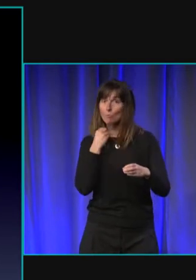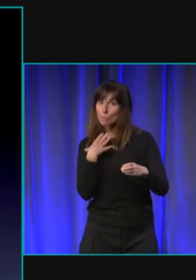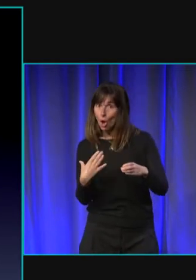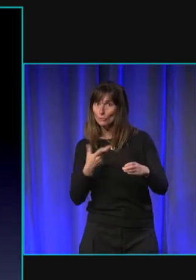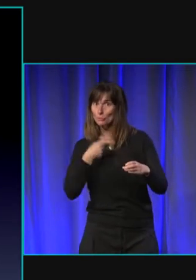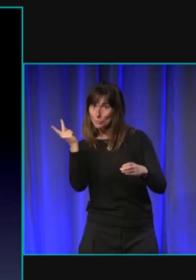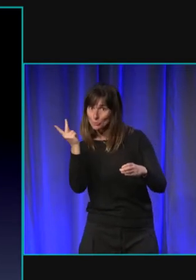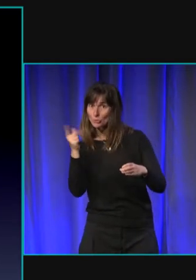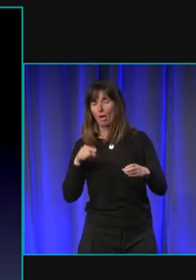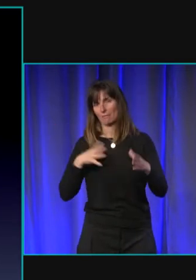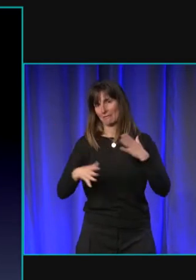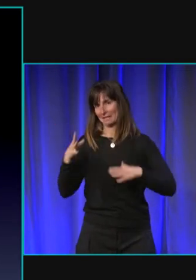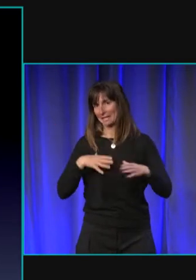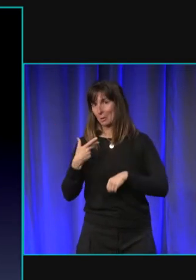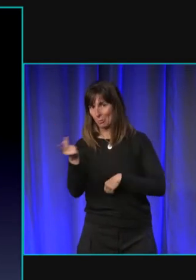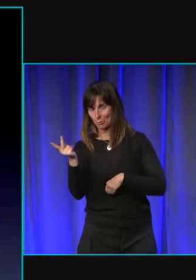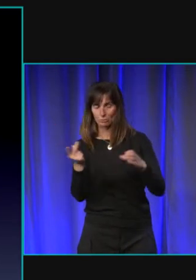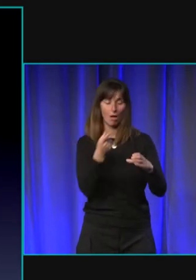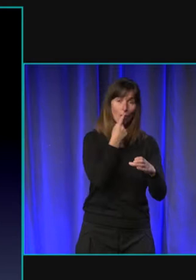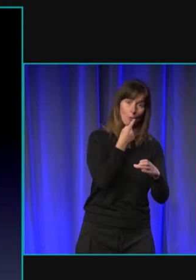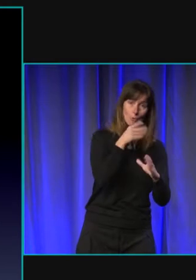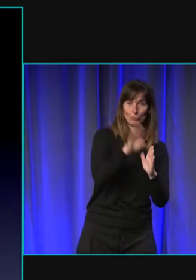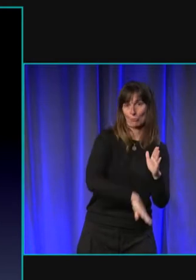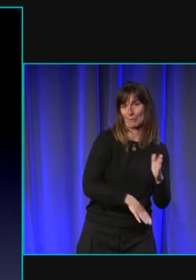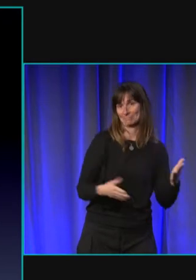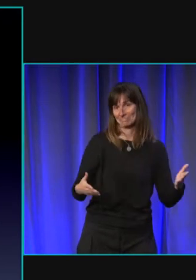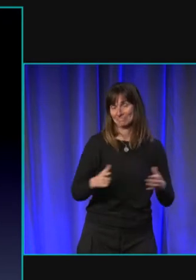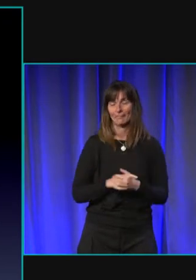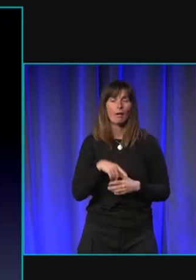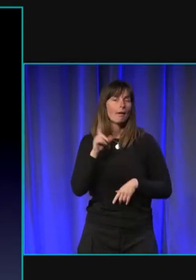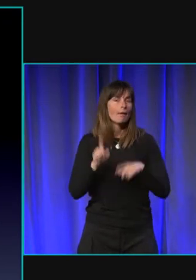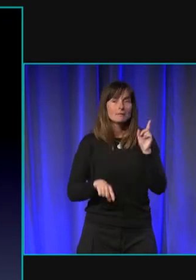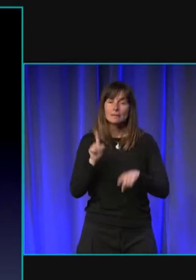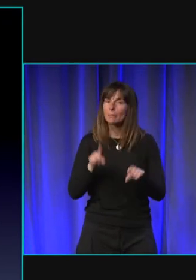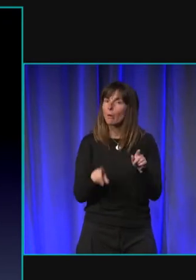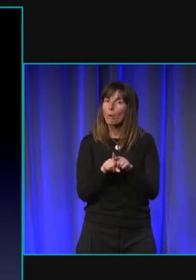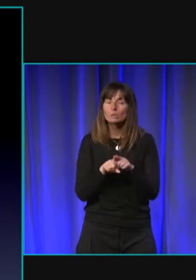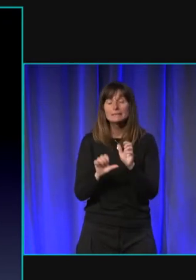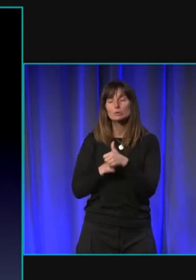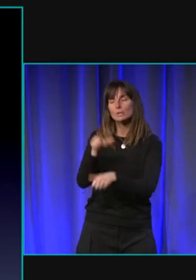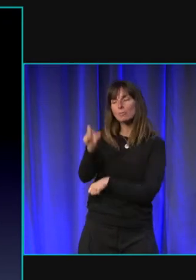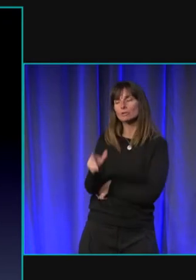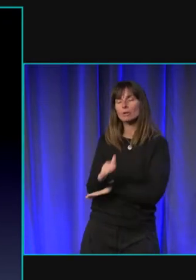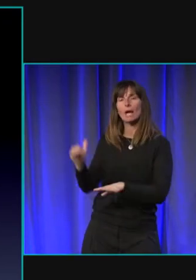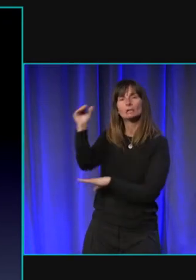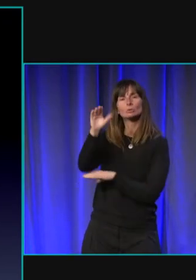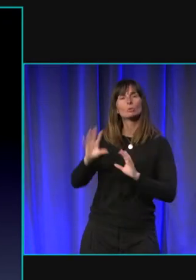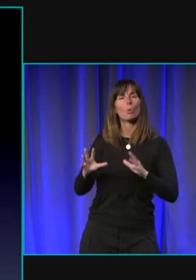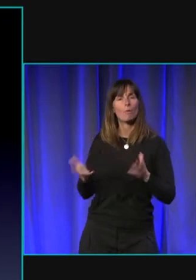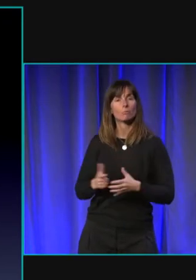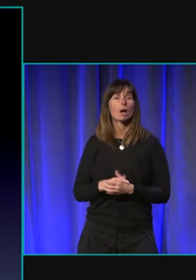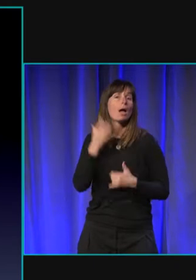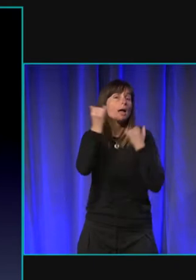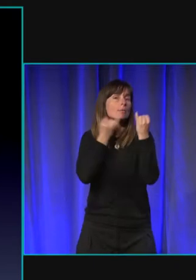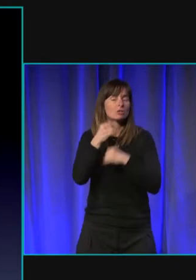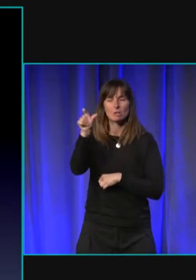fatigables, que de fibres lentes. Mais après, tout dépend un petit peu des caractéristiques de l'adulte. Si vous avez des adultes qui sont entraînés